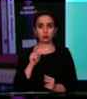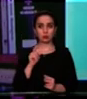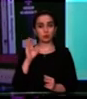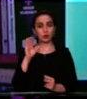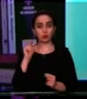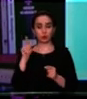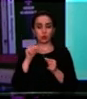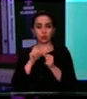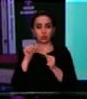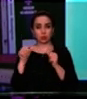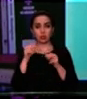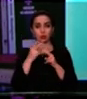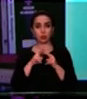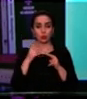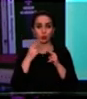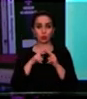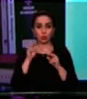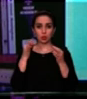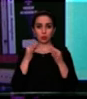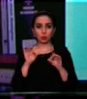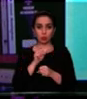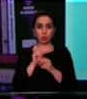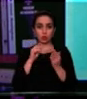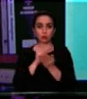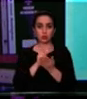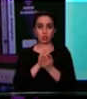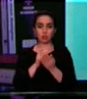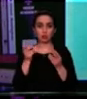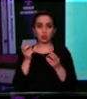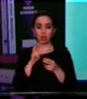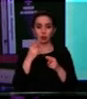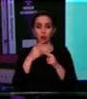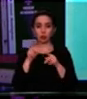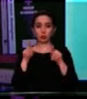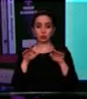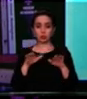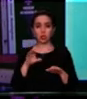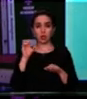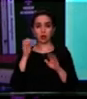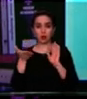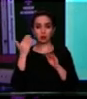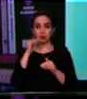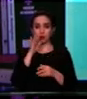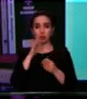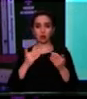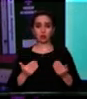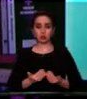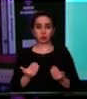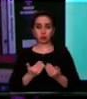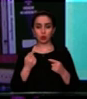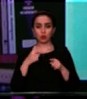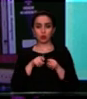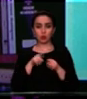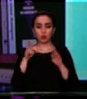va bundan tashqari esa quyidagi mustaqil topshiriqni bajaring. Sizga bu yerda arxiv erasidagi hayot, ya'ni